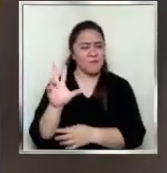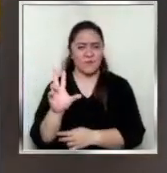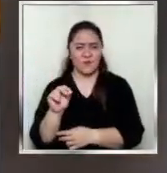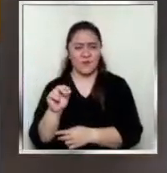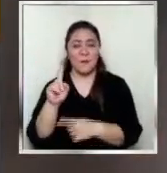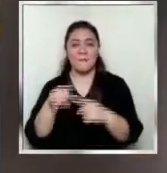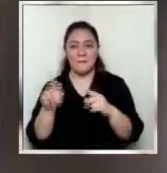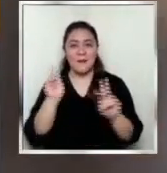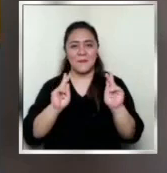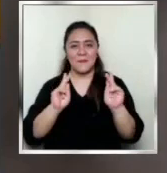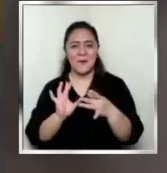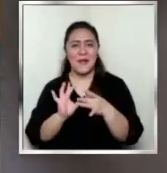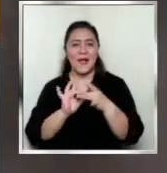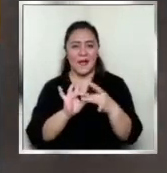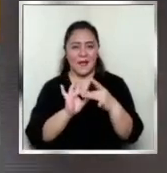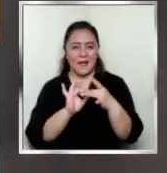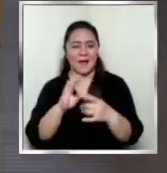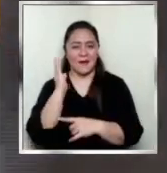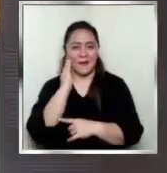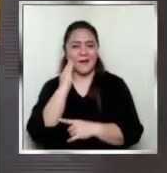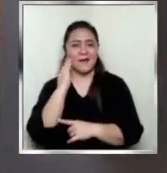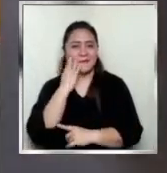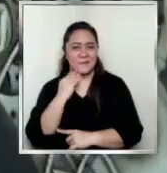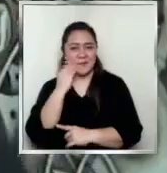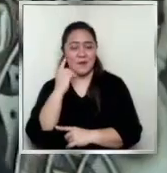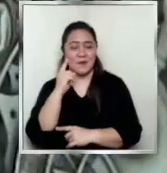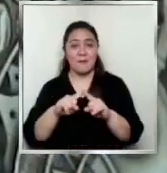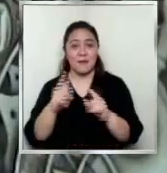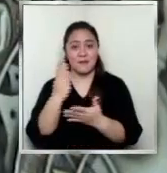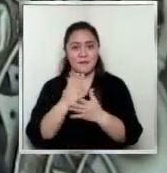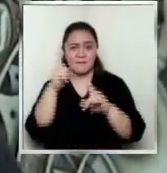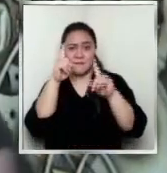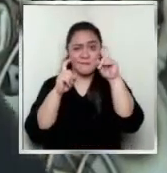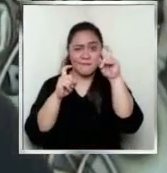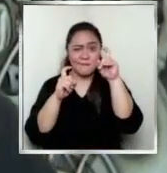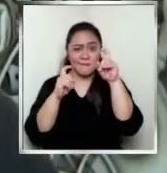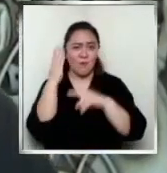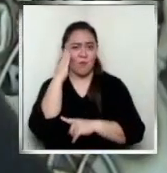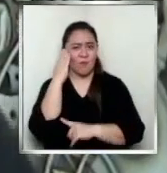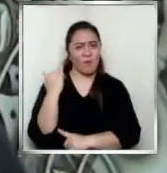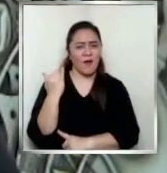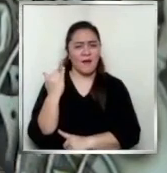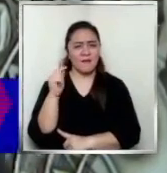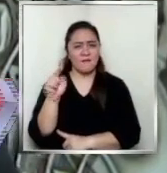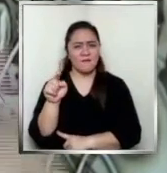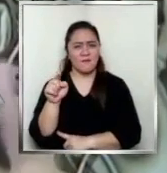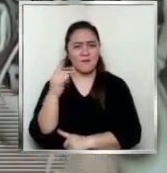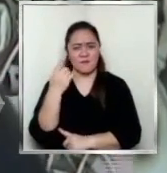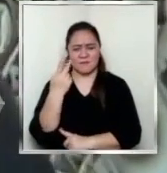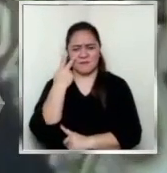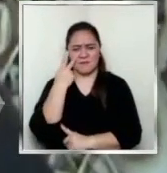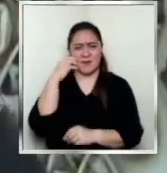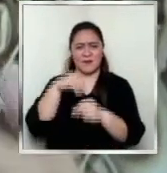natutuwa sa kanyang content, may ilang tumataas din daw ang kilay. We say in our creed, no, na I believe